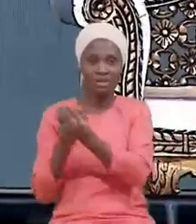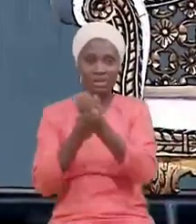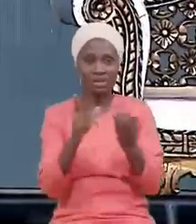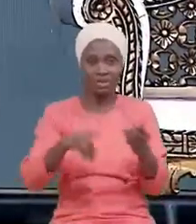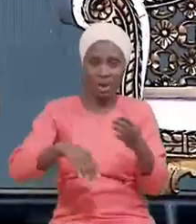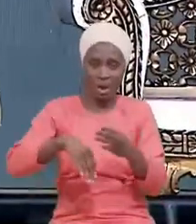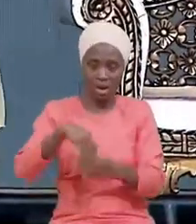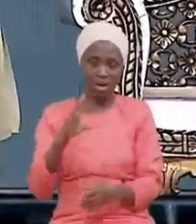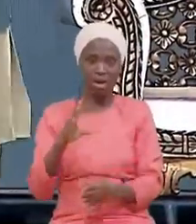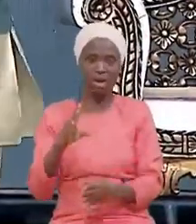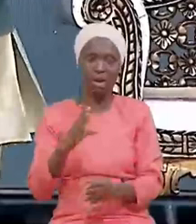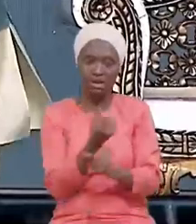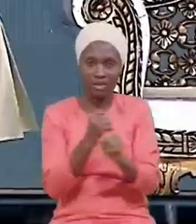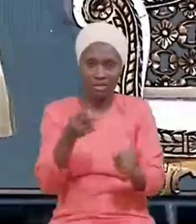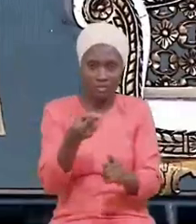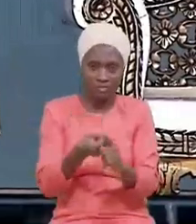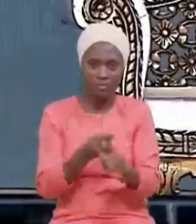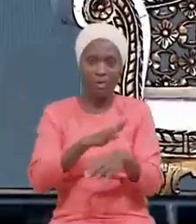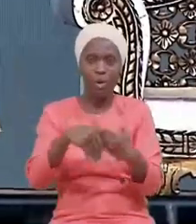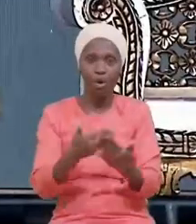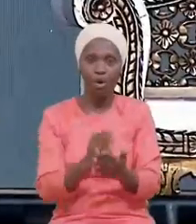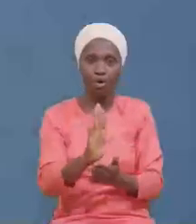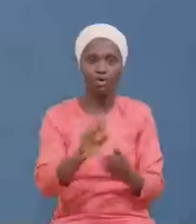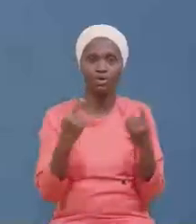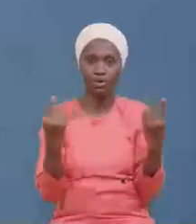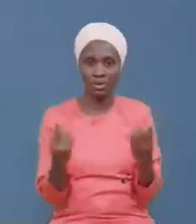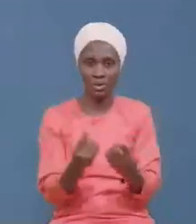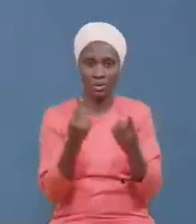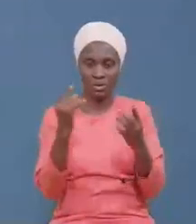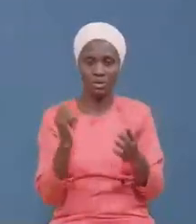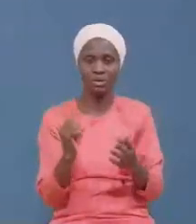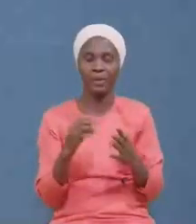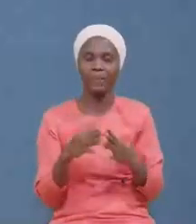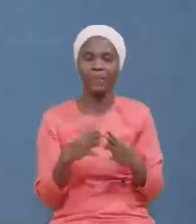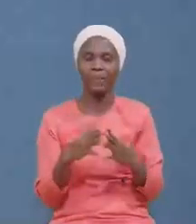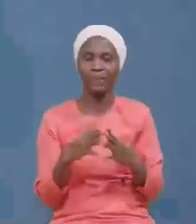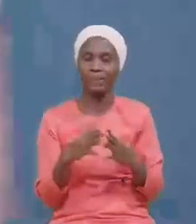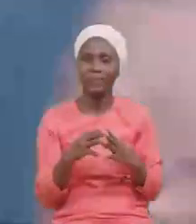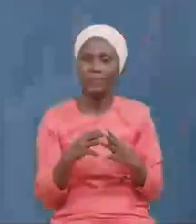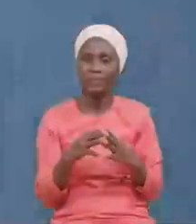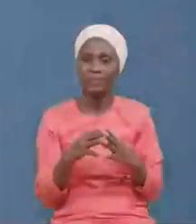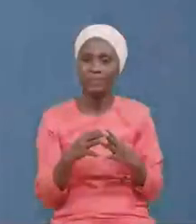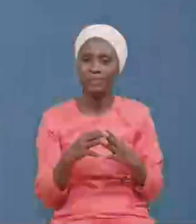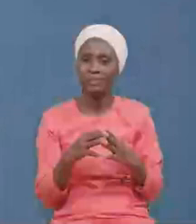Qui vient dans votre vie et vous ôte et vous sauve de tous vos péchés.